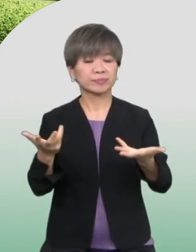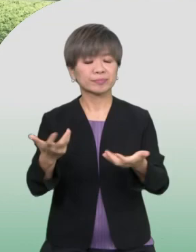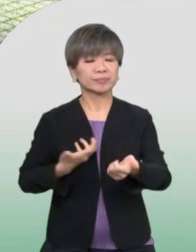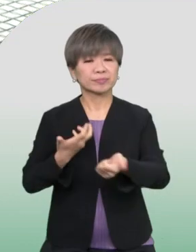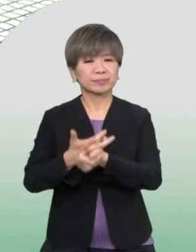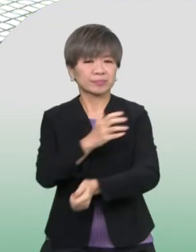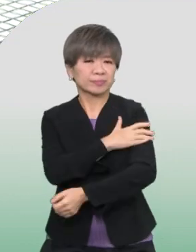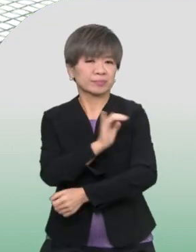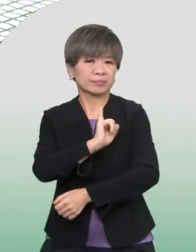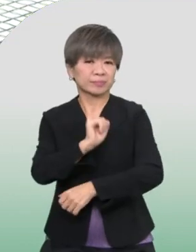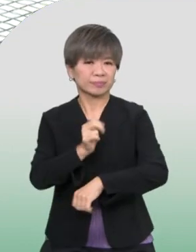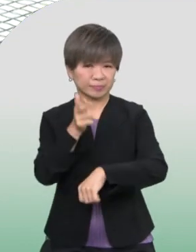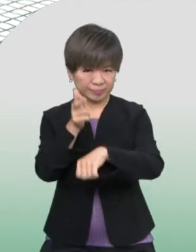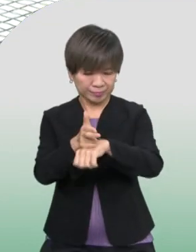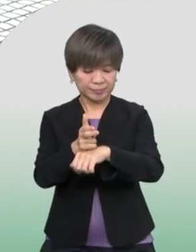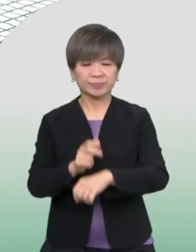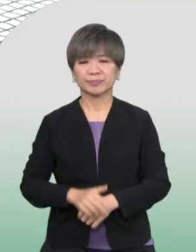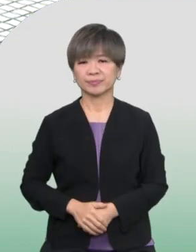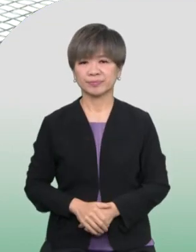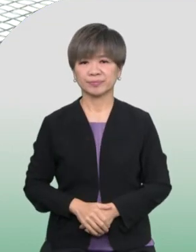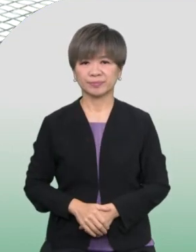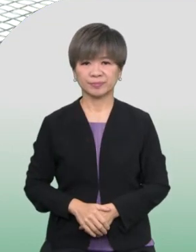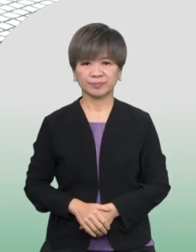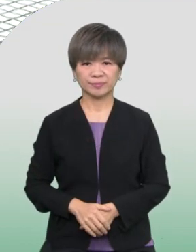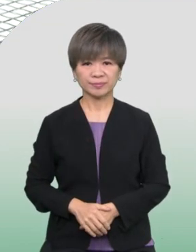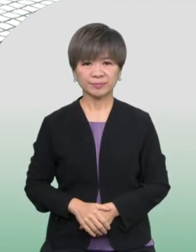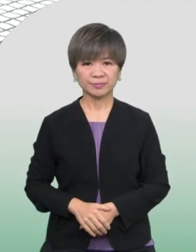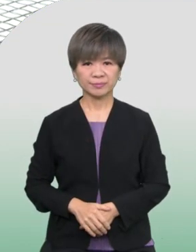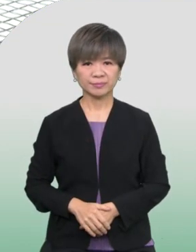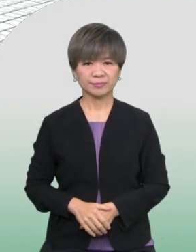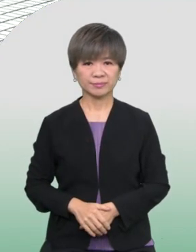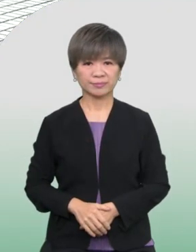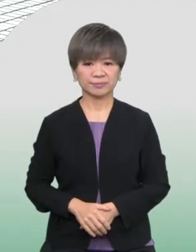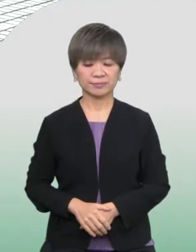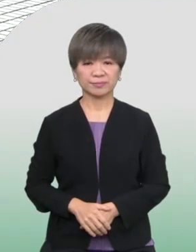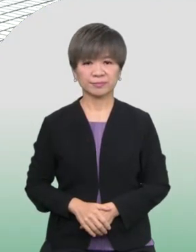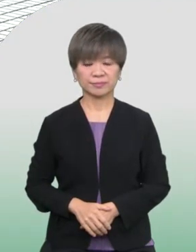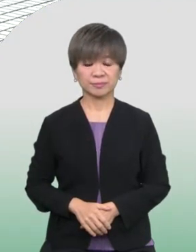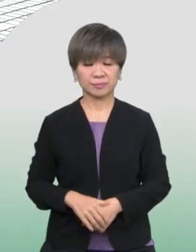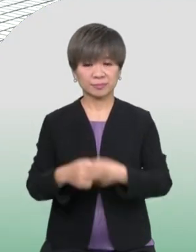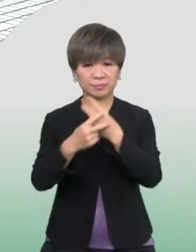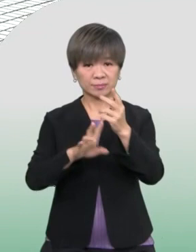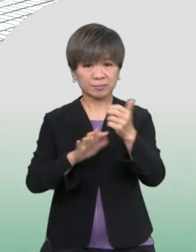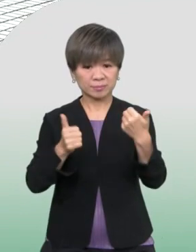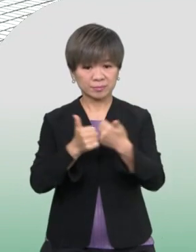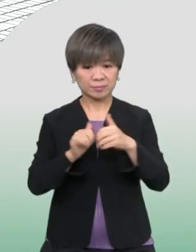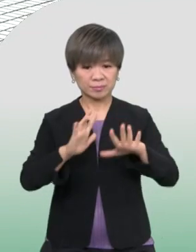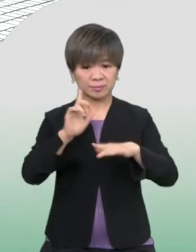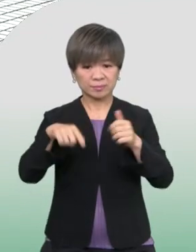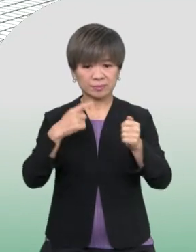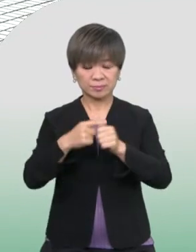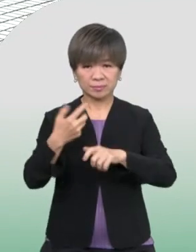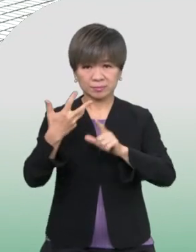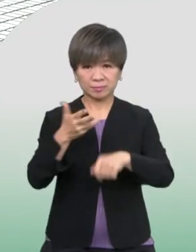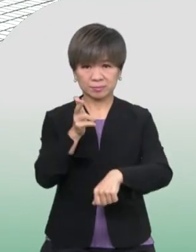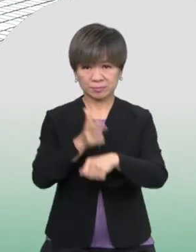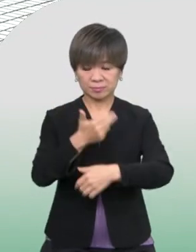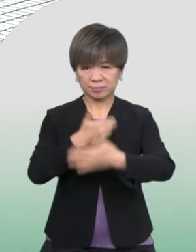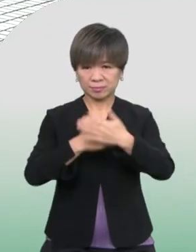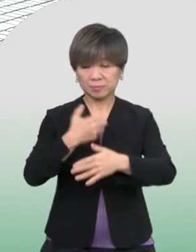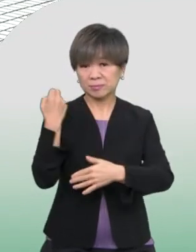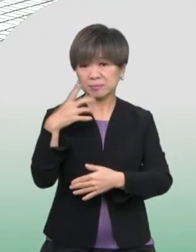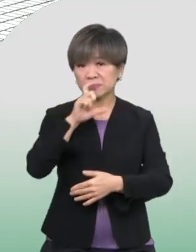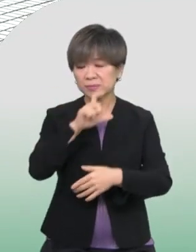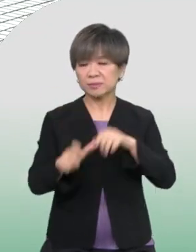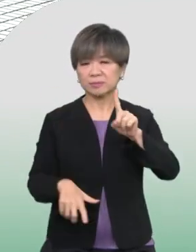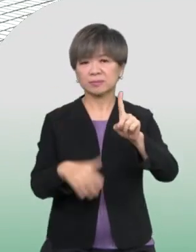本记者陈友新、齐永春来说明。友新。 好主播夏菲菲今年八月咧就会开始拍摄